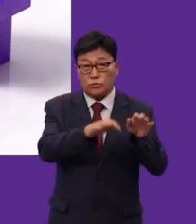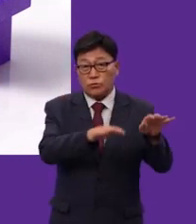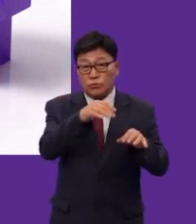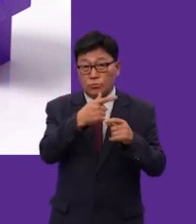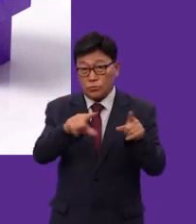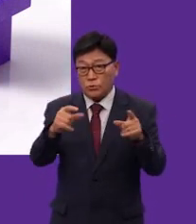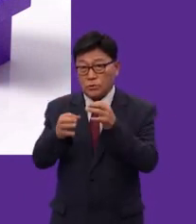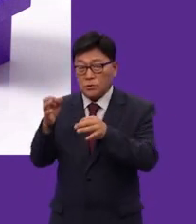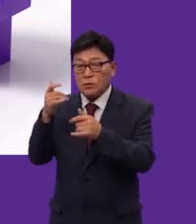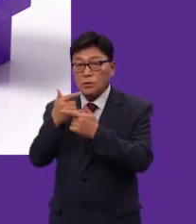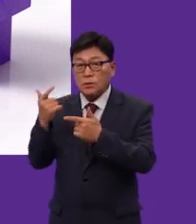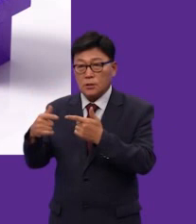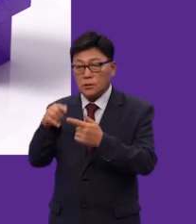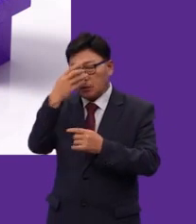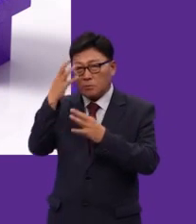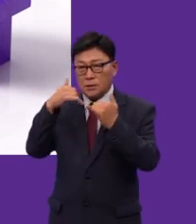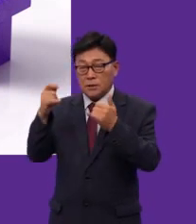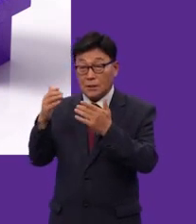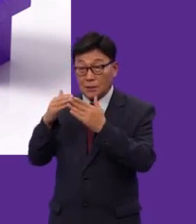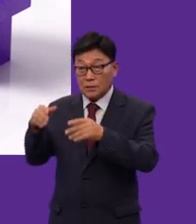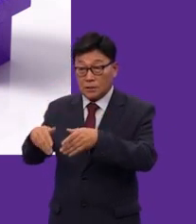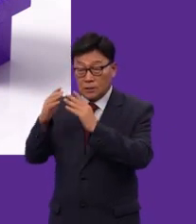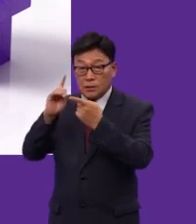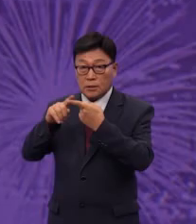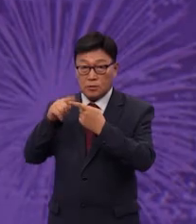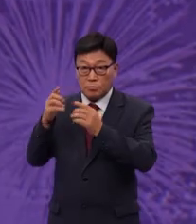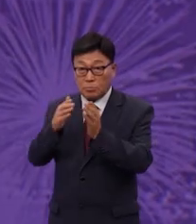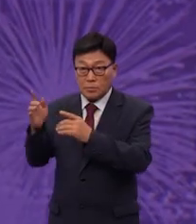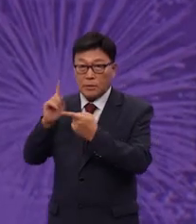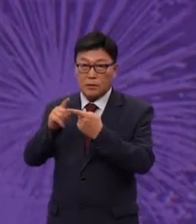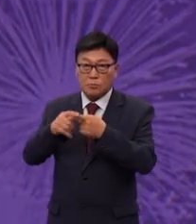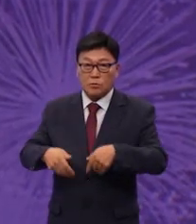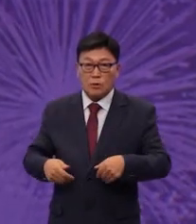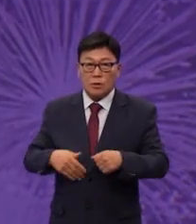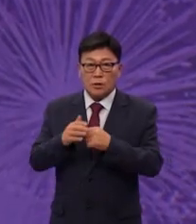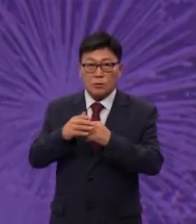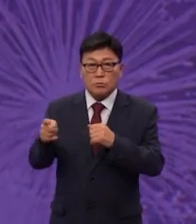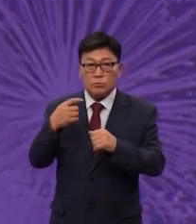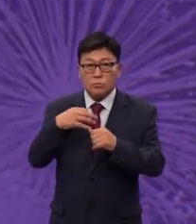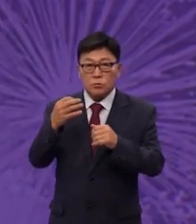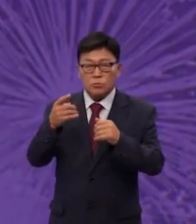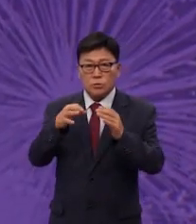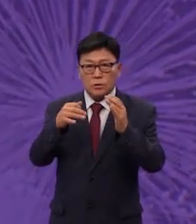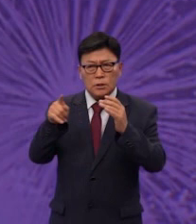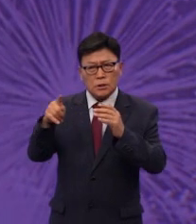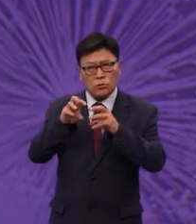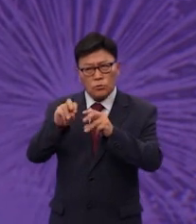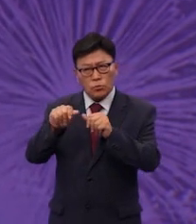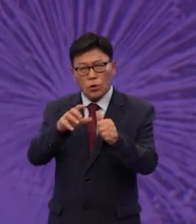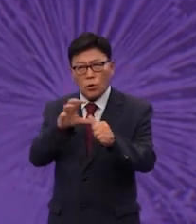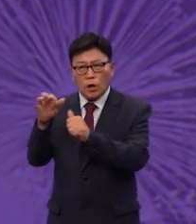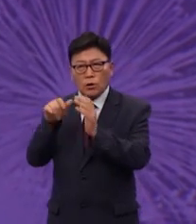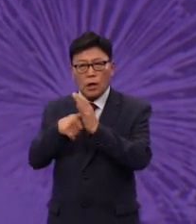고려한 LH 청년 전세 임대주택 선정 기준 마련 역시 필요합니다. 또 공공 리츠나 전략적 토지를 활용할 수